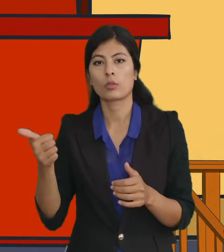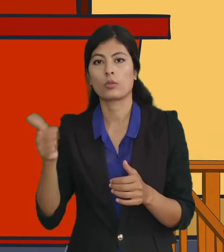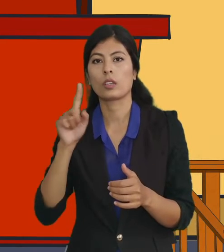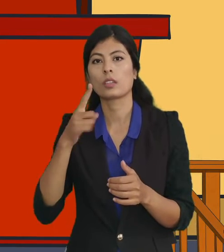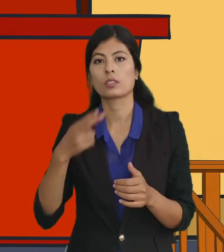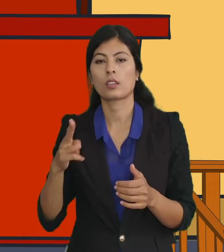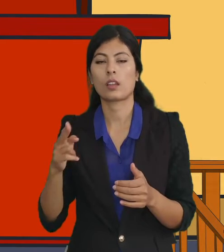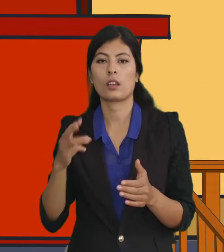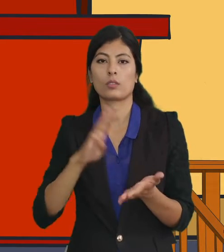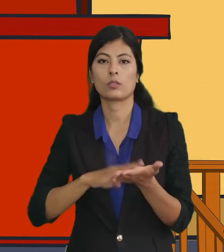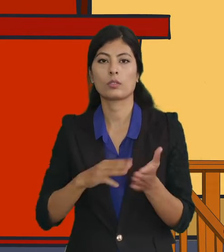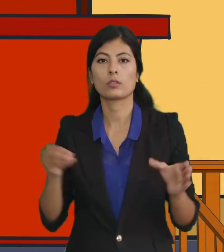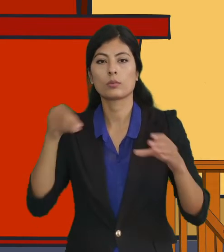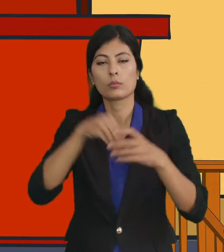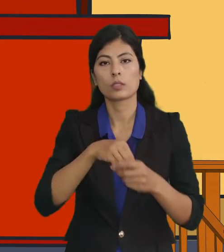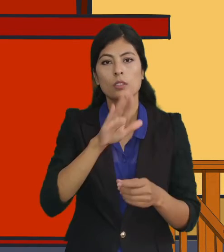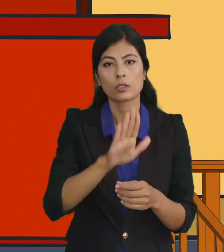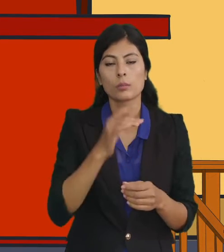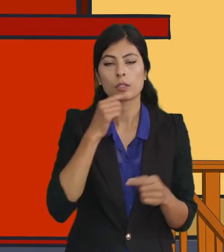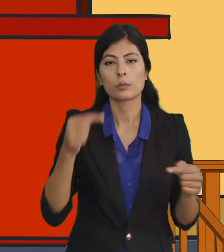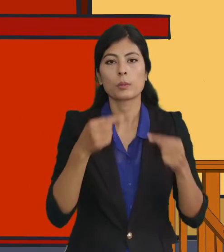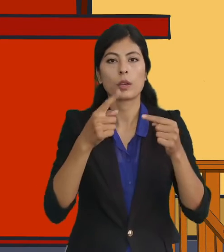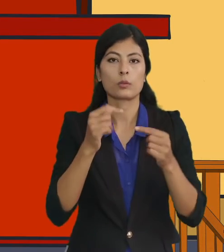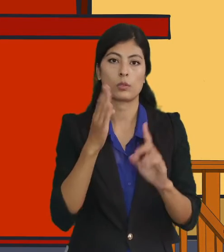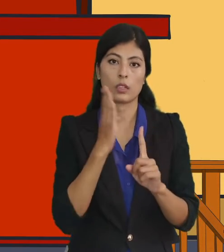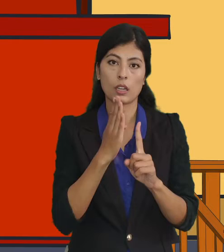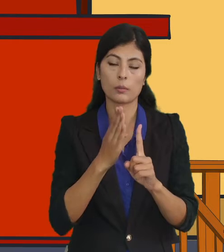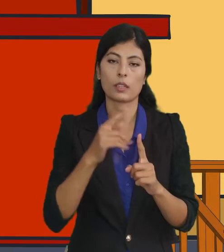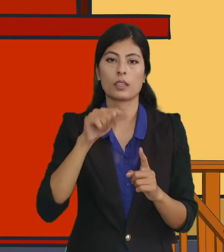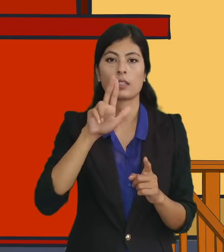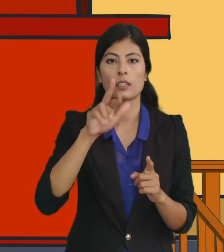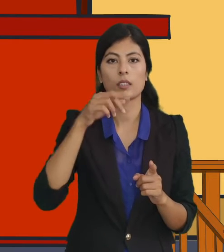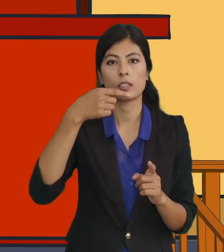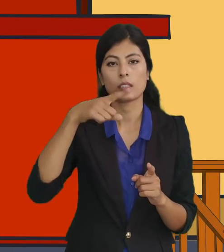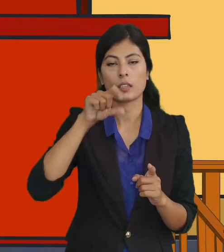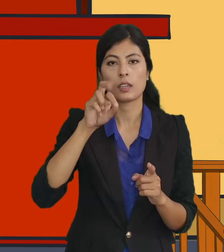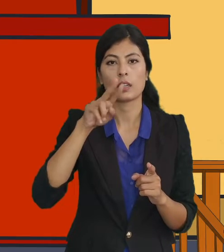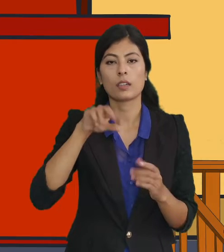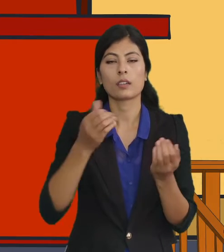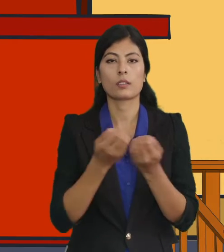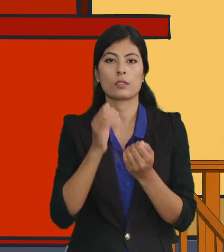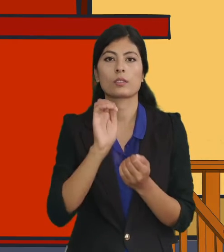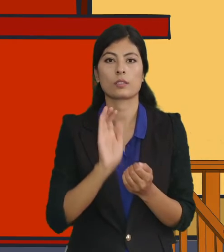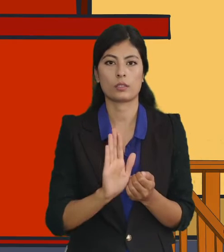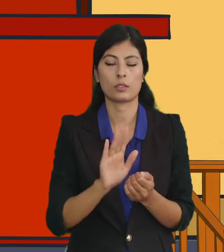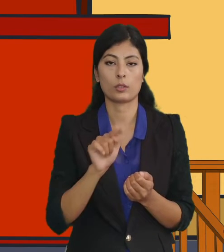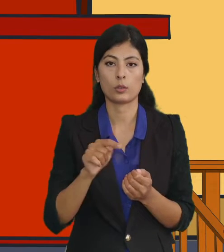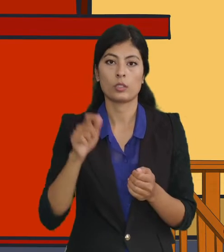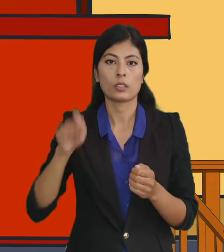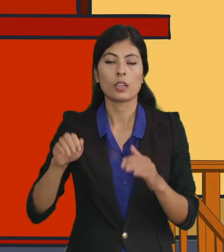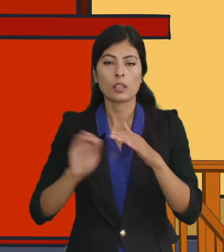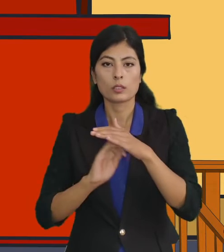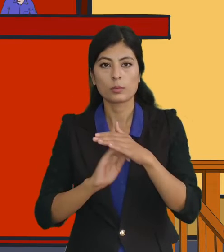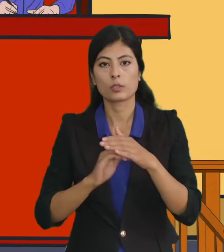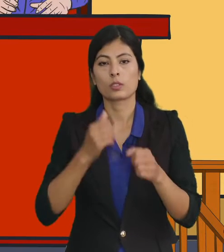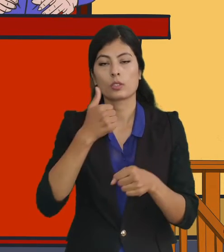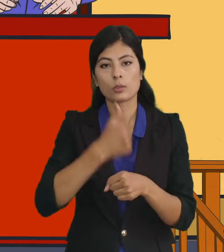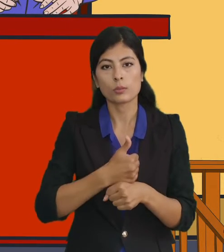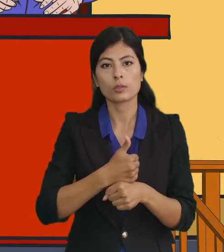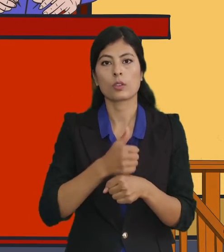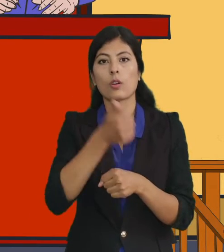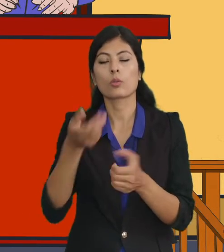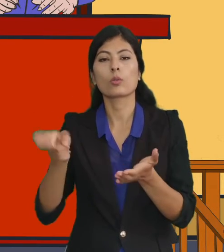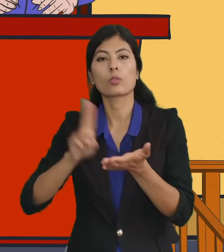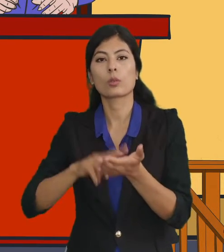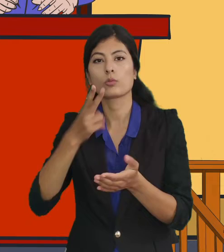उपस्थित भेला पर विवाद के कार्रवाई आ किनारा कल जा सकैया। न्यायिक समिति के संयोजक बाहेक और 2 गोटे सदस्य के